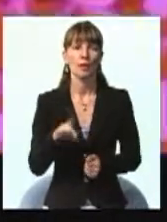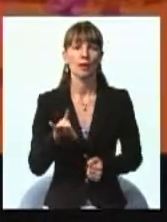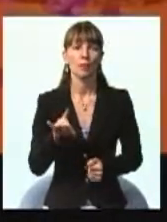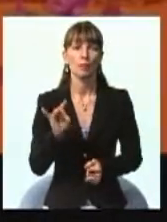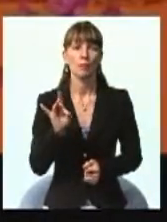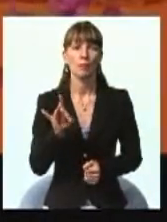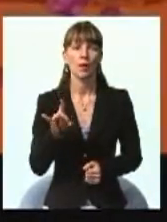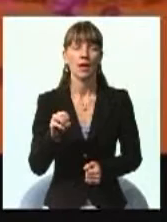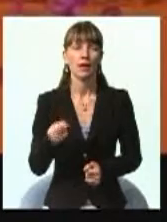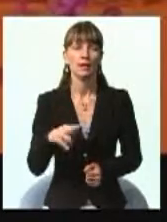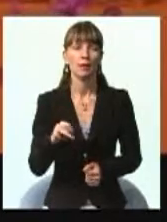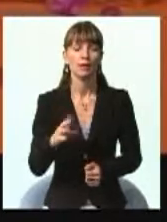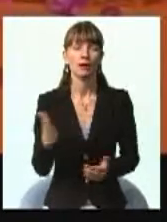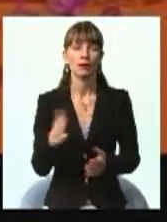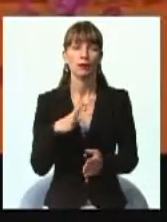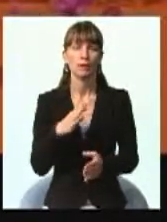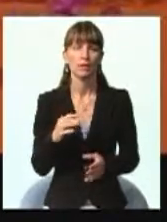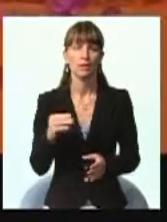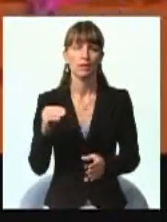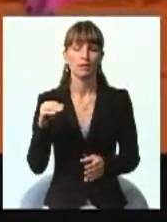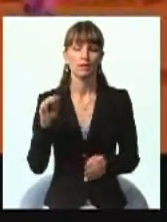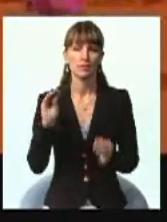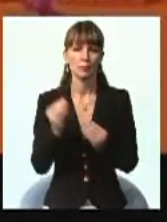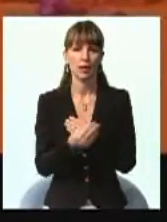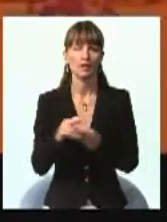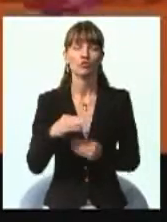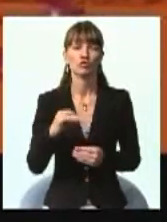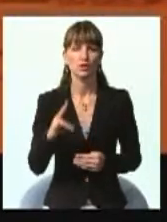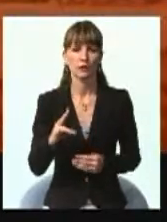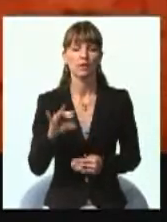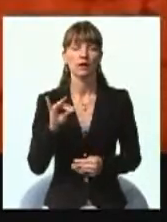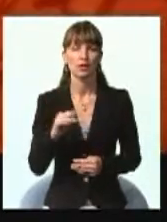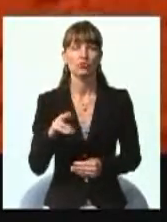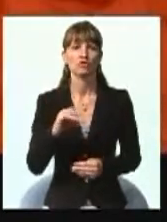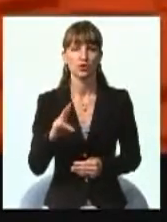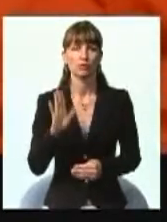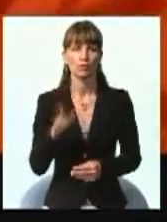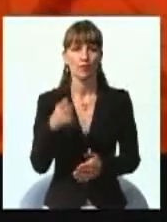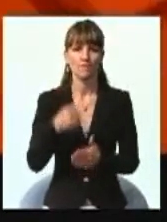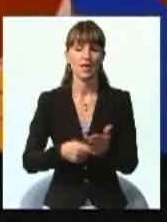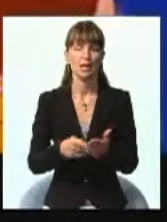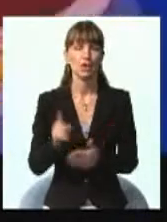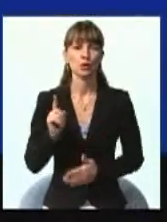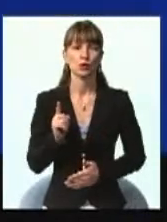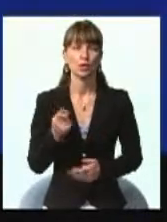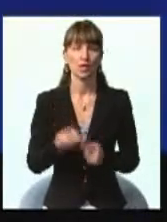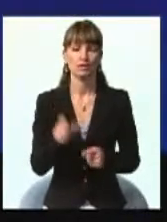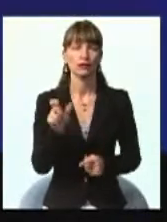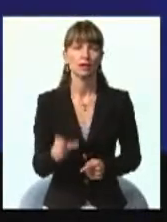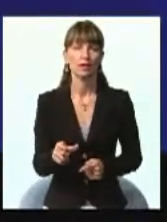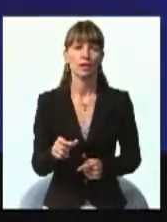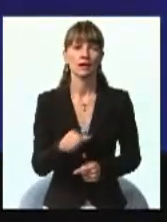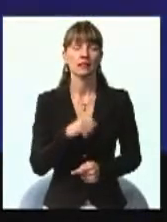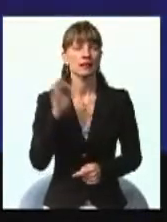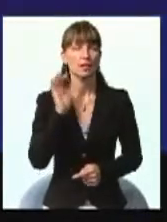то чарівник із лампи повністю підкорюється волі свого господаря і вірно йому служить. Саме такими покірними та